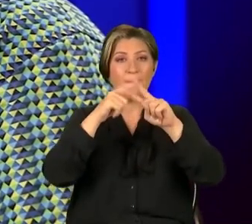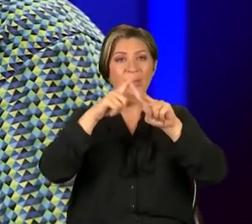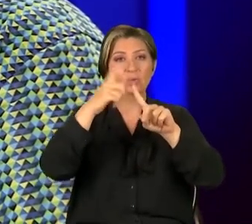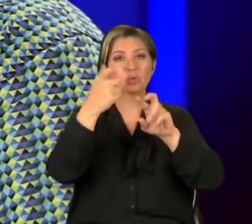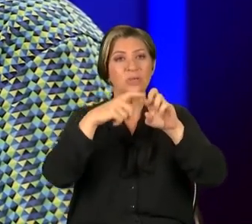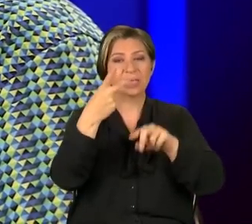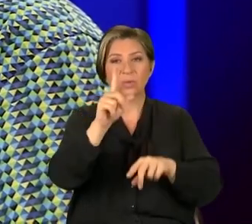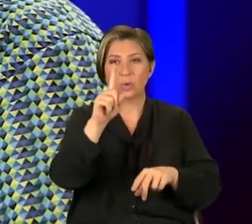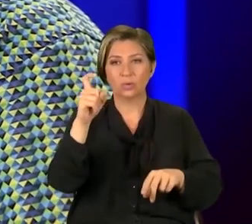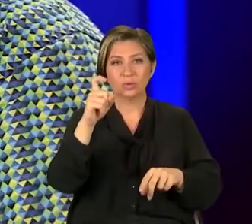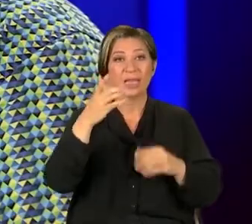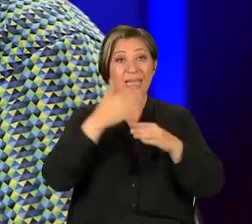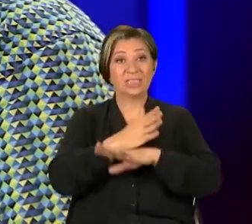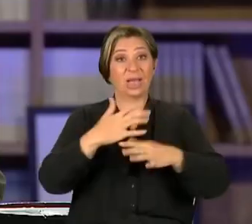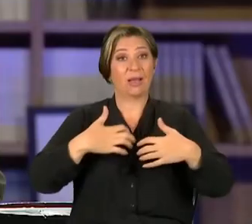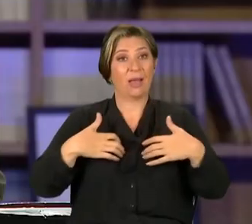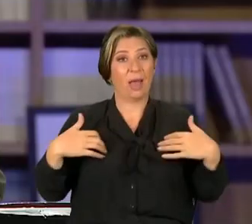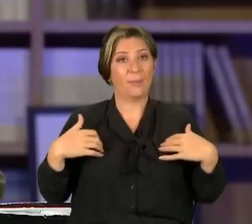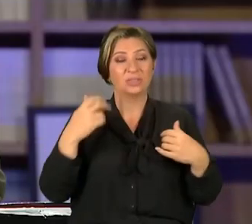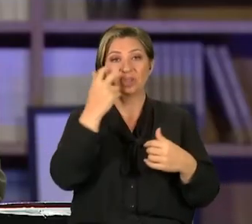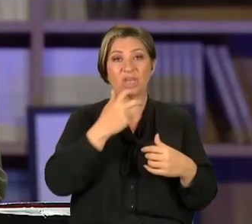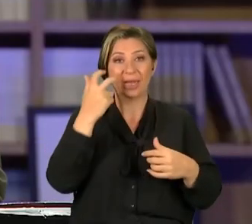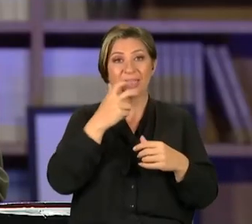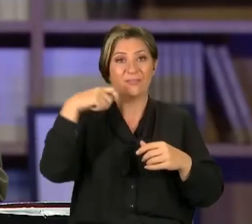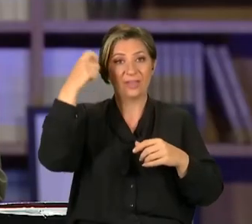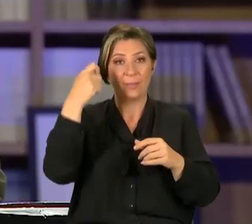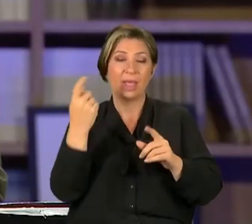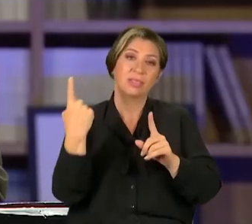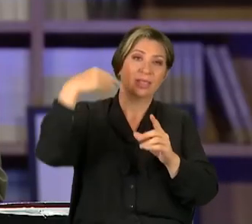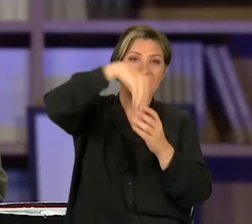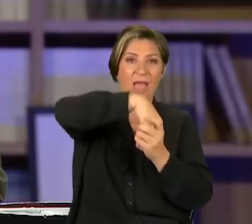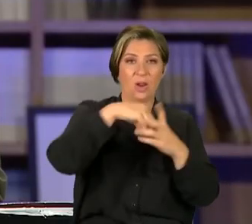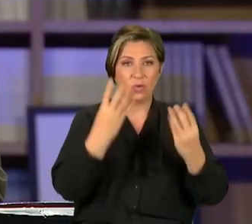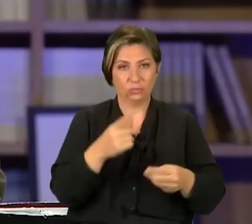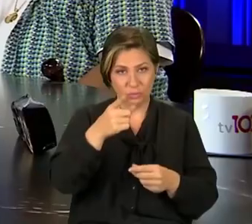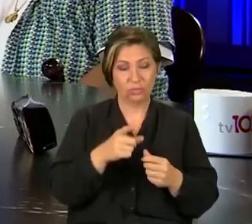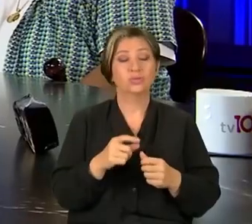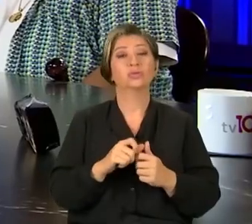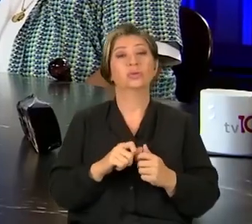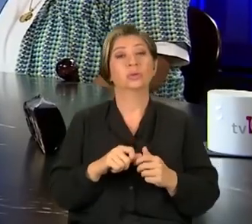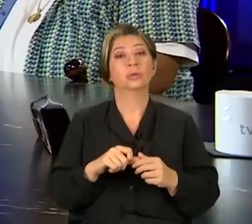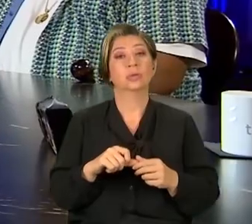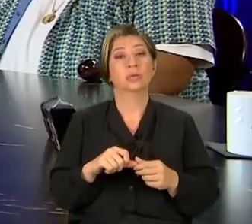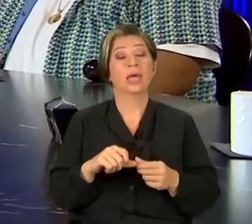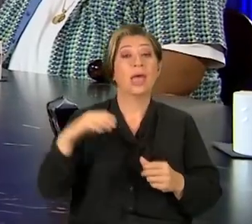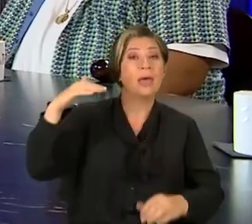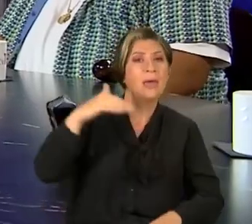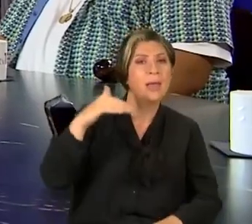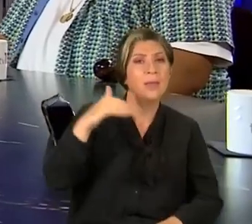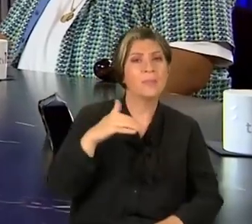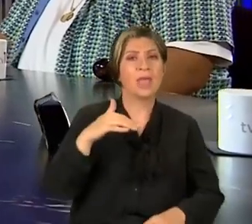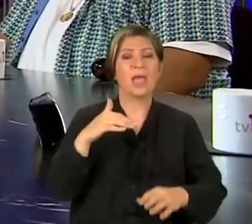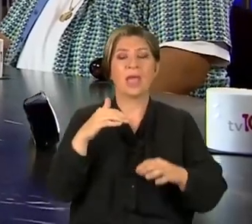2019'da gerçek kahraman şarkınla filme dahil oluyorsun ve raple